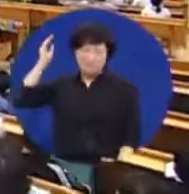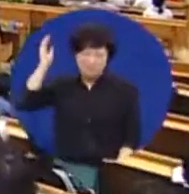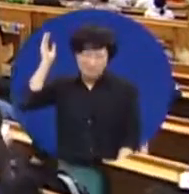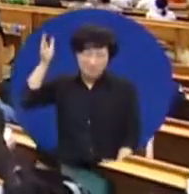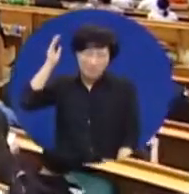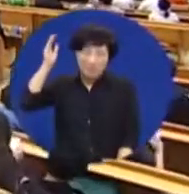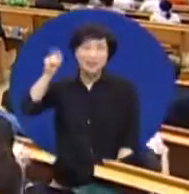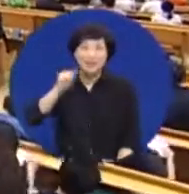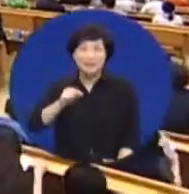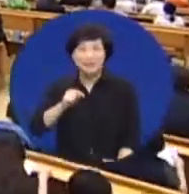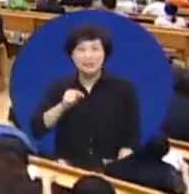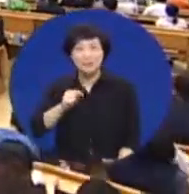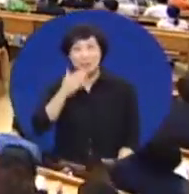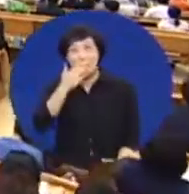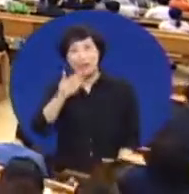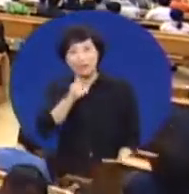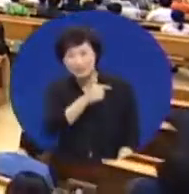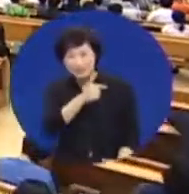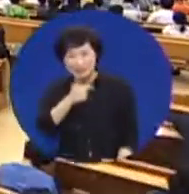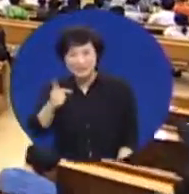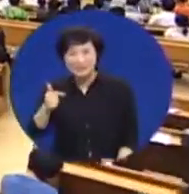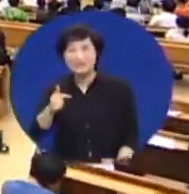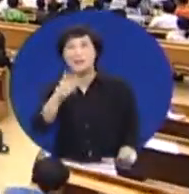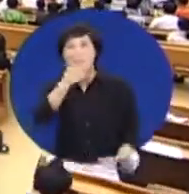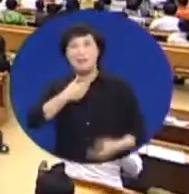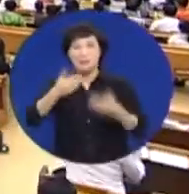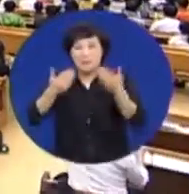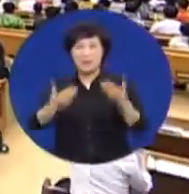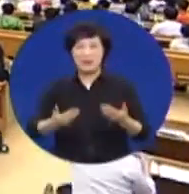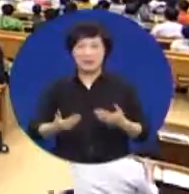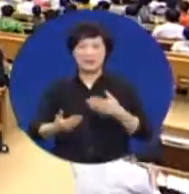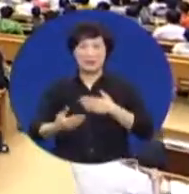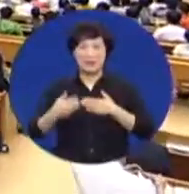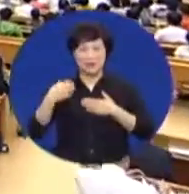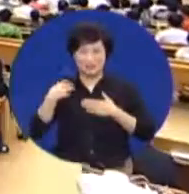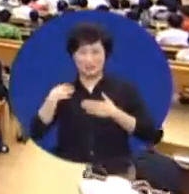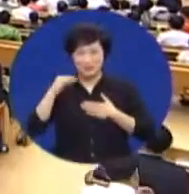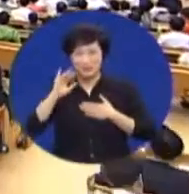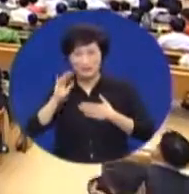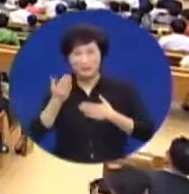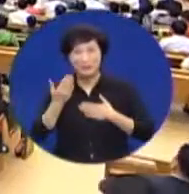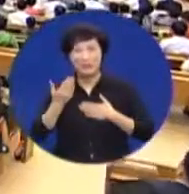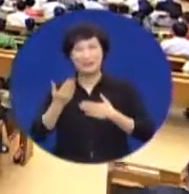이렇게 말할 수 있는 이 엄청난 축복의 당사자가 된 것이